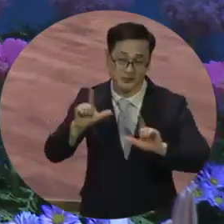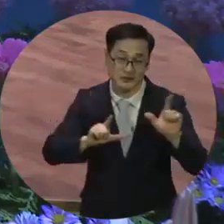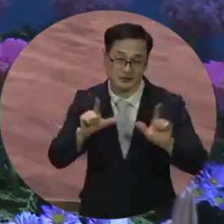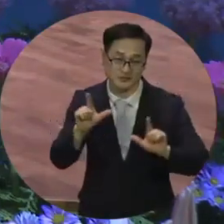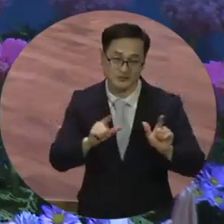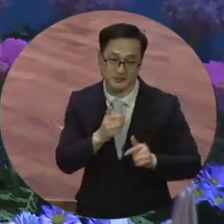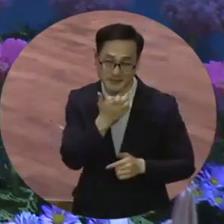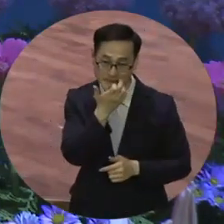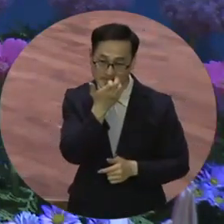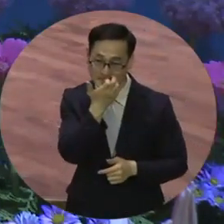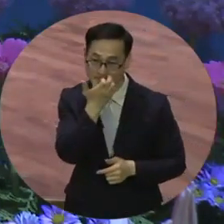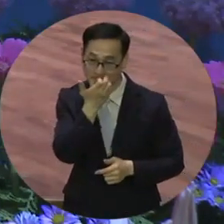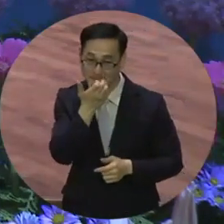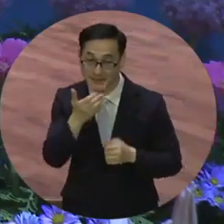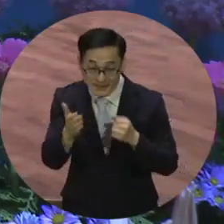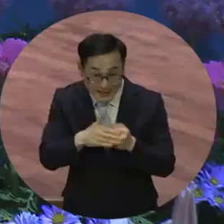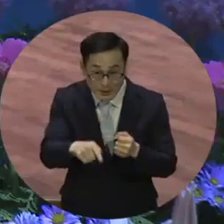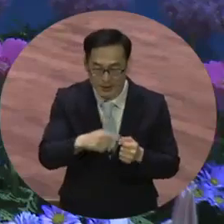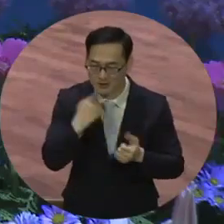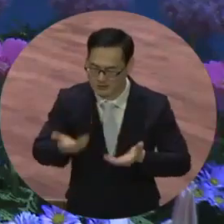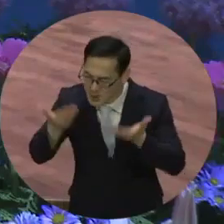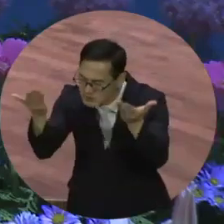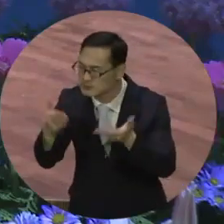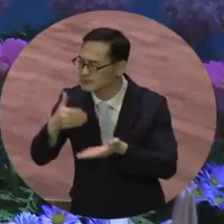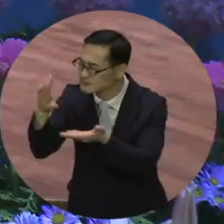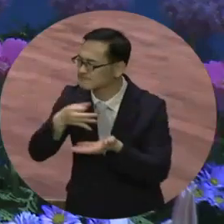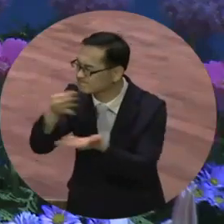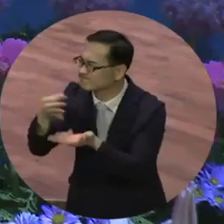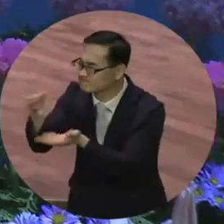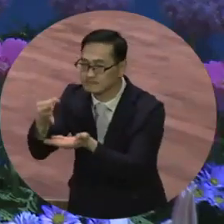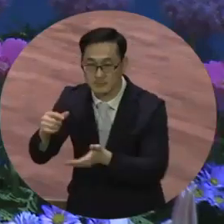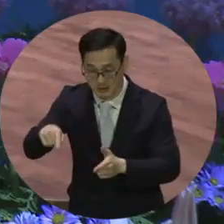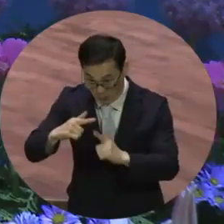그래서 이게 지어진 거예요. 그래서 이거 지어진 겁니다.